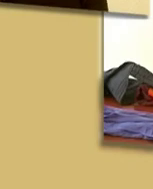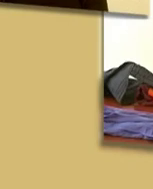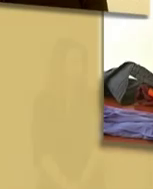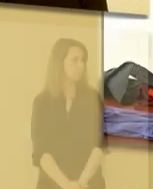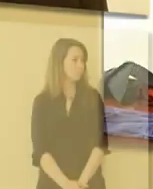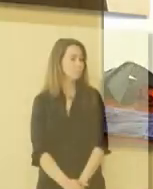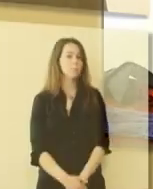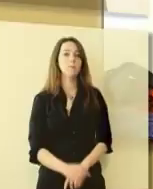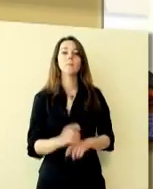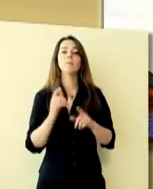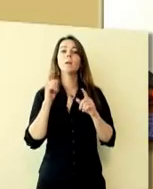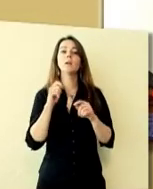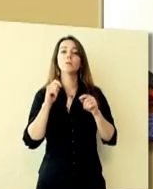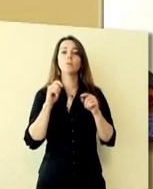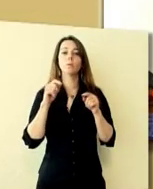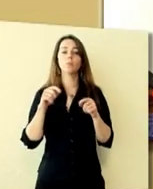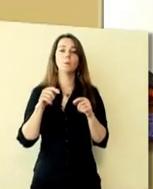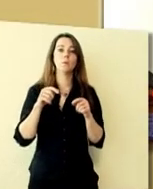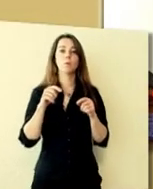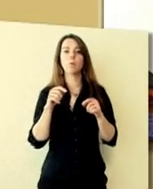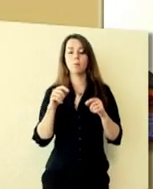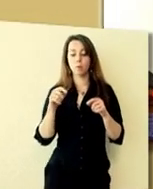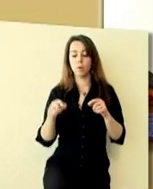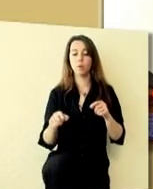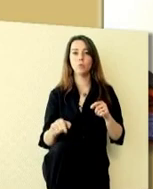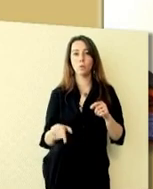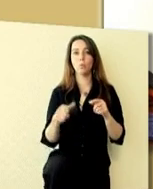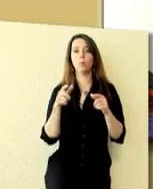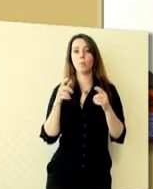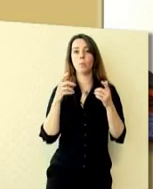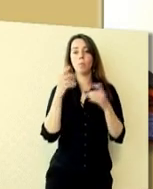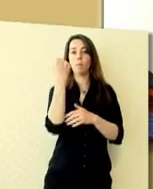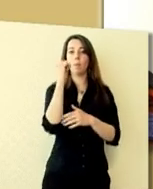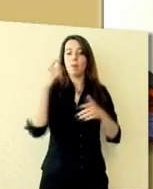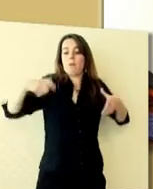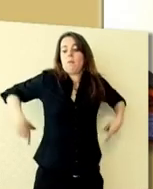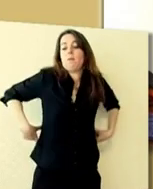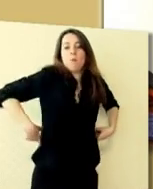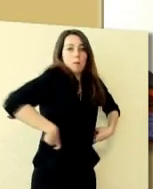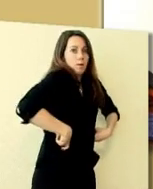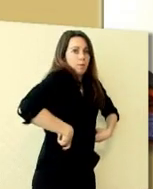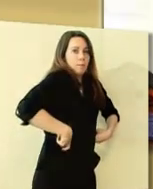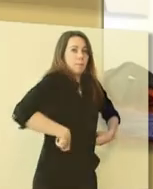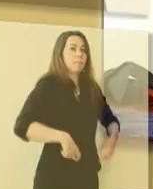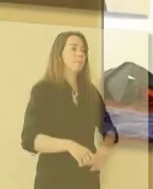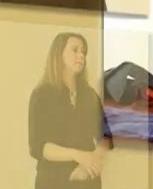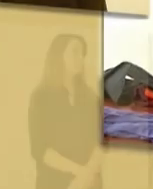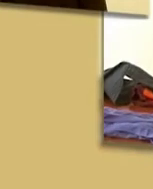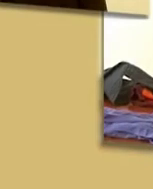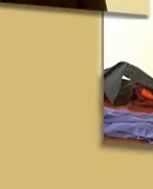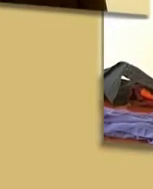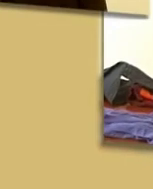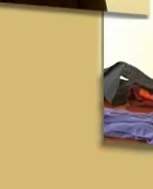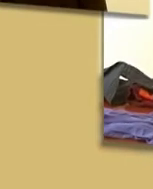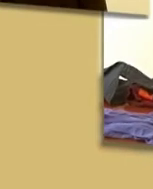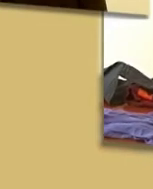Je remonte le corps du porte-bébé. Et je passe les bretelles de chaque